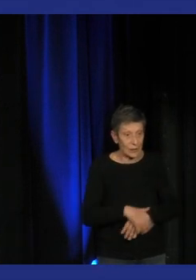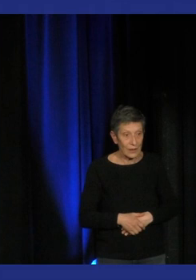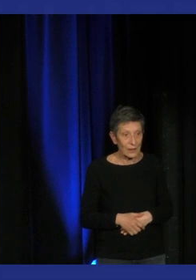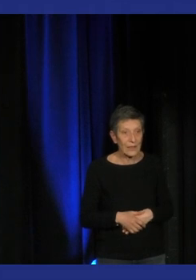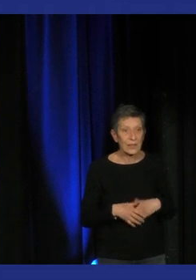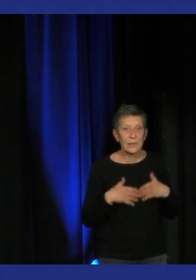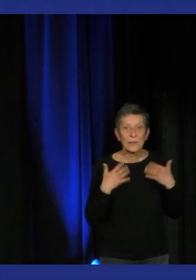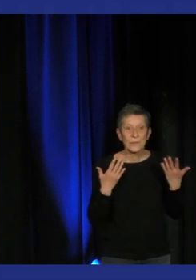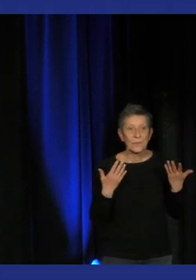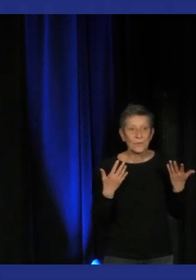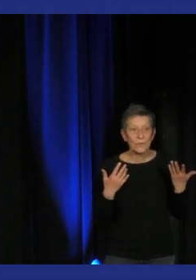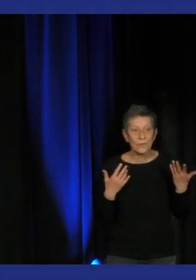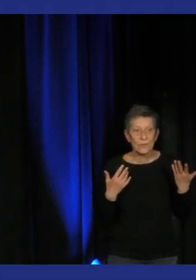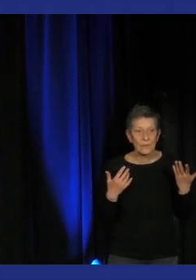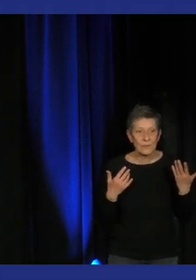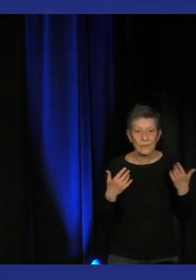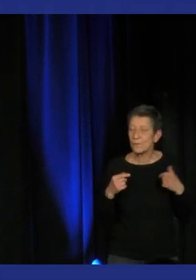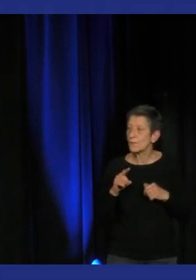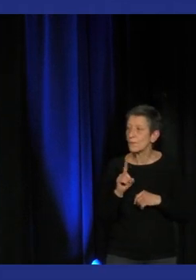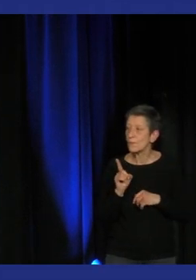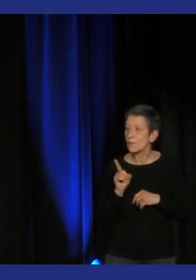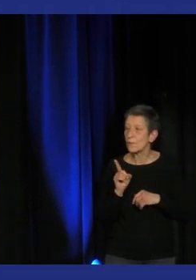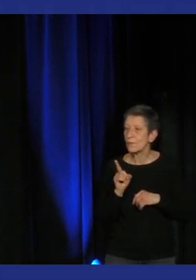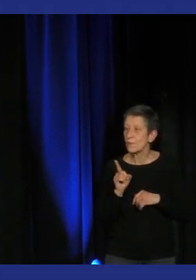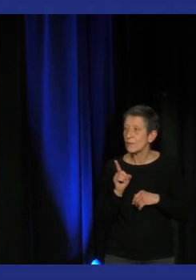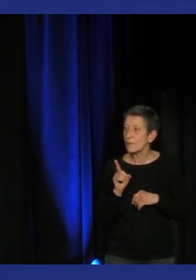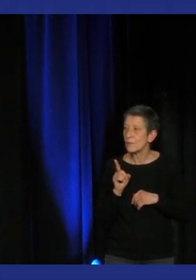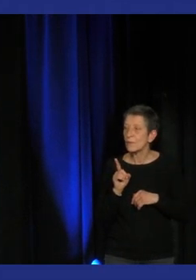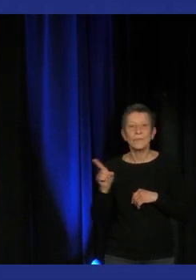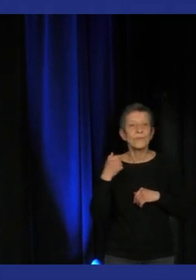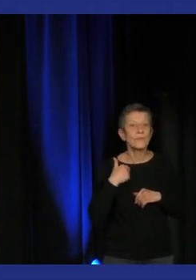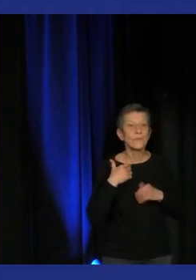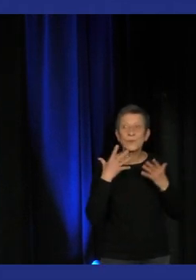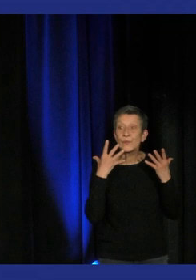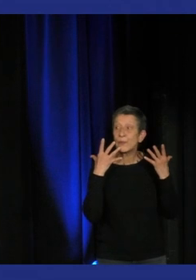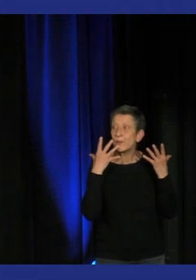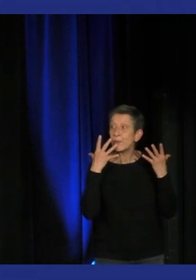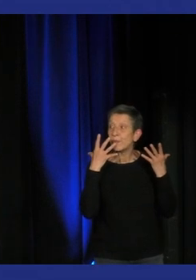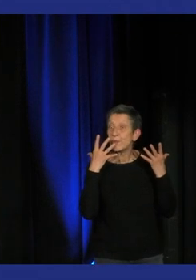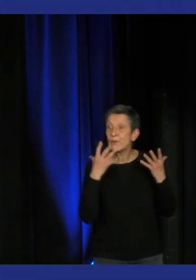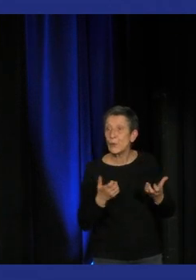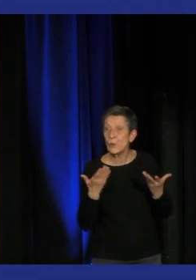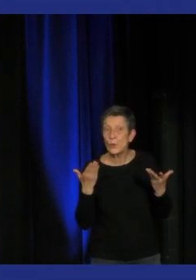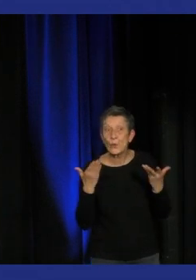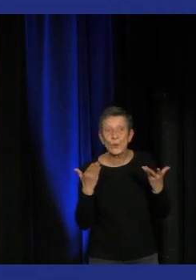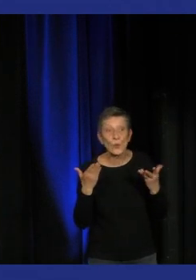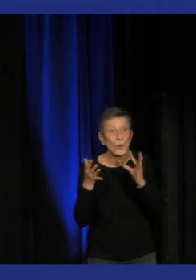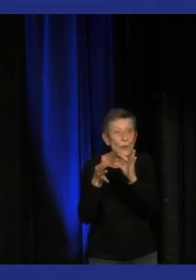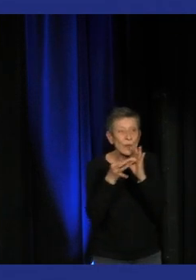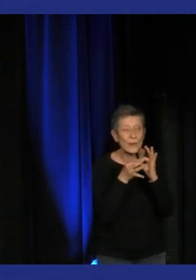Oui, bonsoir. Du coup, déjà, je voulais faire une remarque pour peut-être rebondir sur l'intervention de tout à l'heure par rapport à